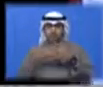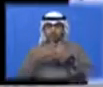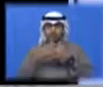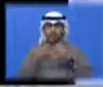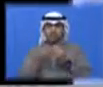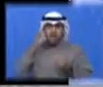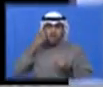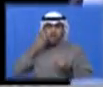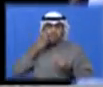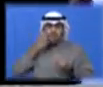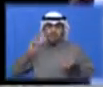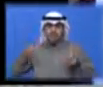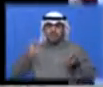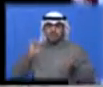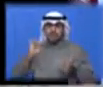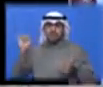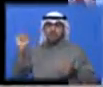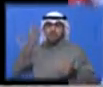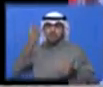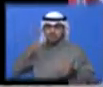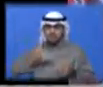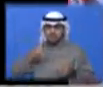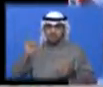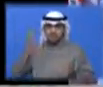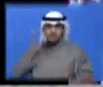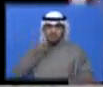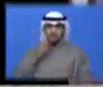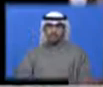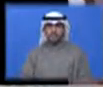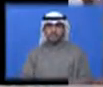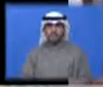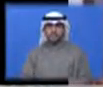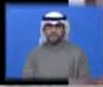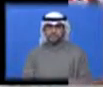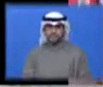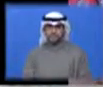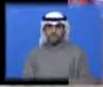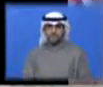الإمارات العربية المتحدة الشقيقة الاحتفال بأعيادها الوطنية.